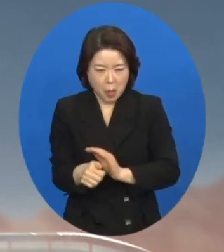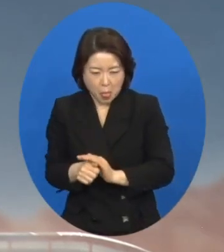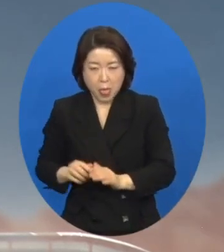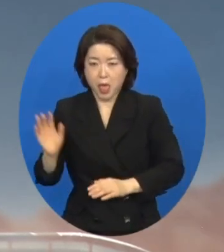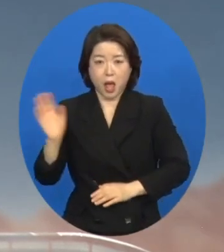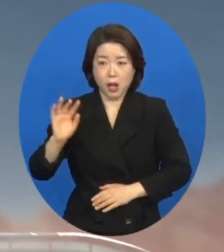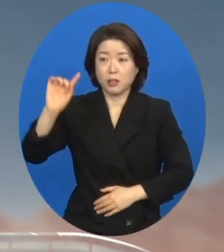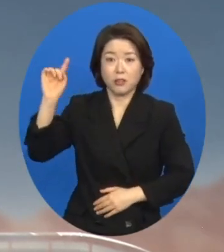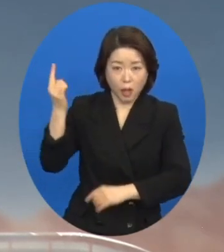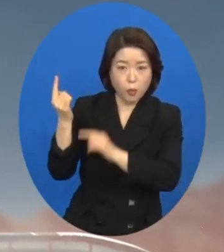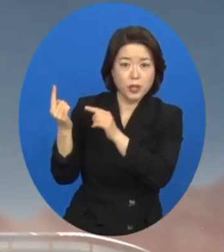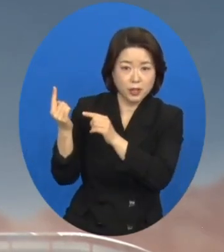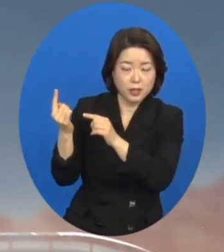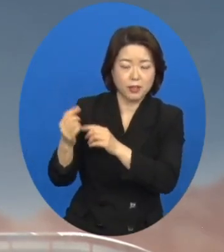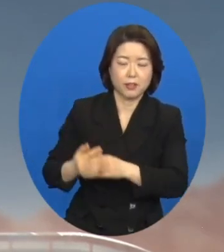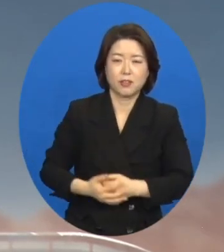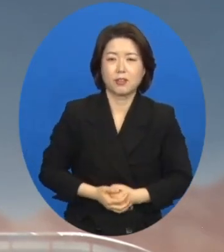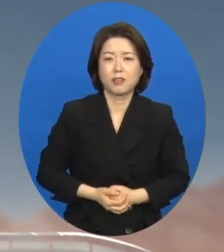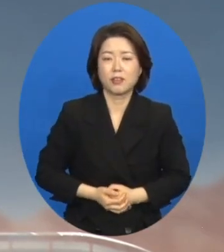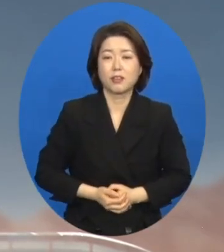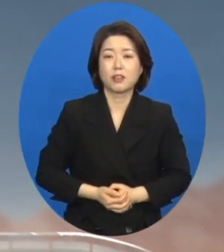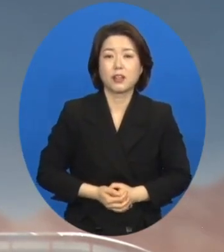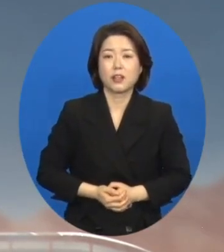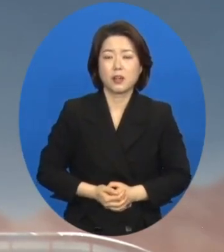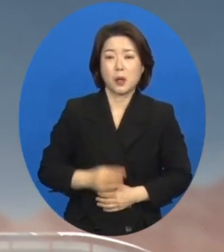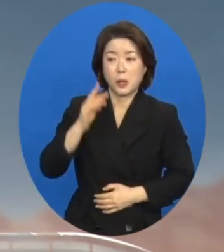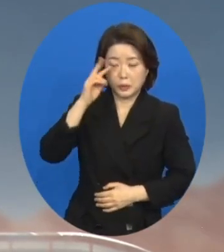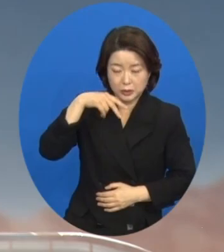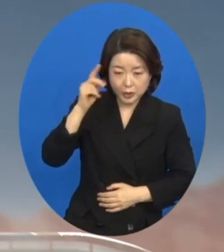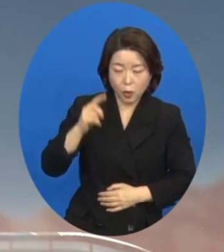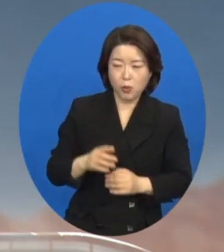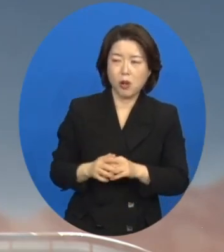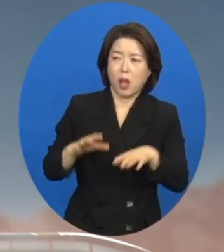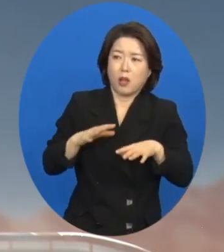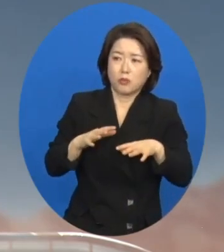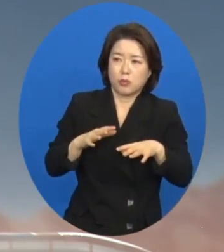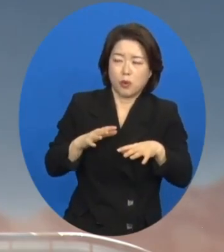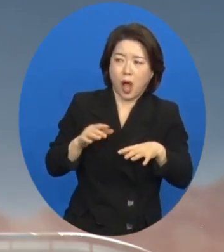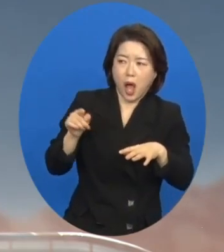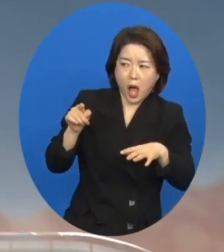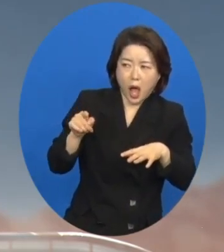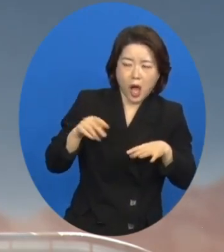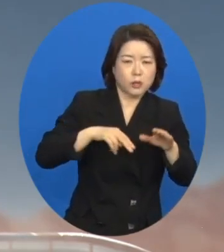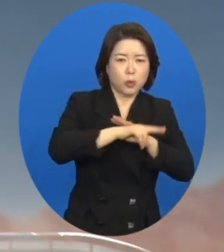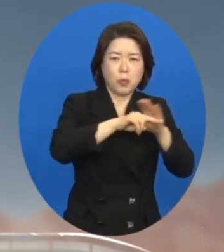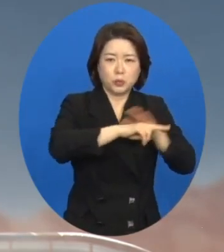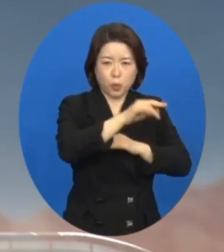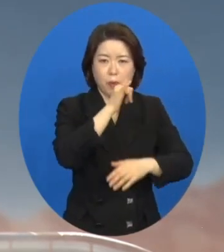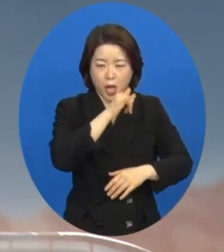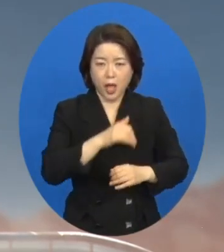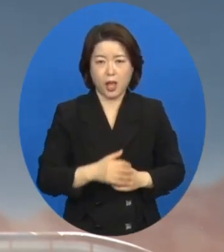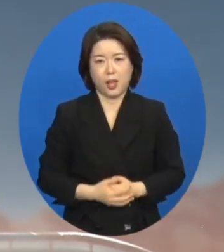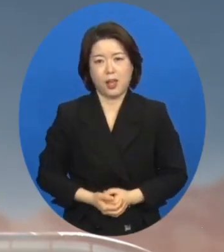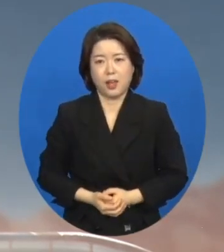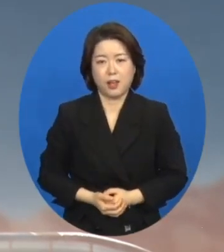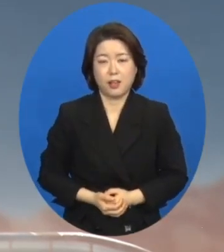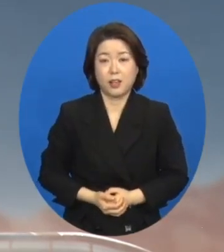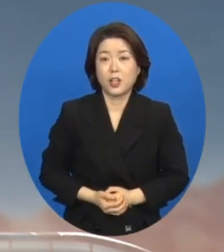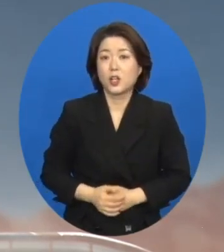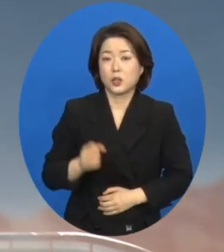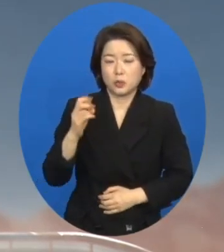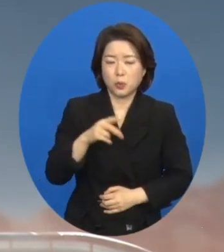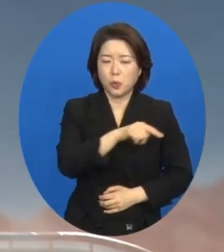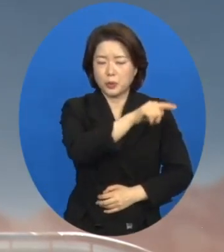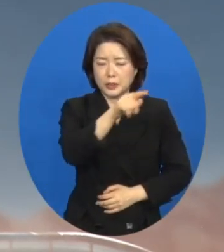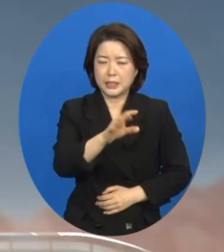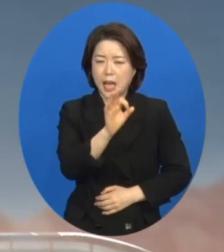승리했던 다윗이 사울을 두려워하여 도망을 칩니다. 노베에 있던 제사장 아히멜렉을